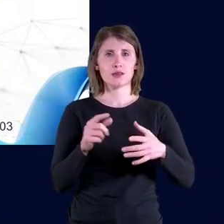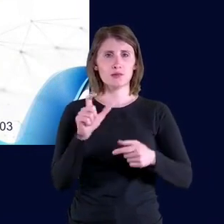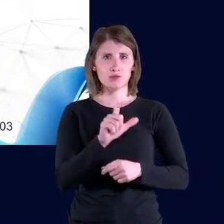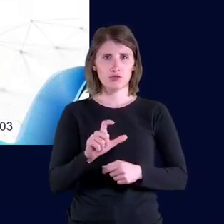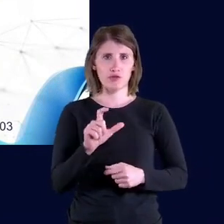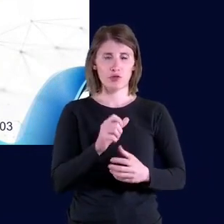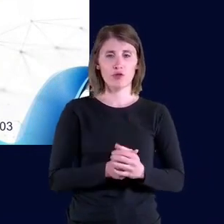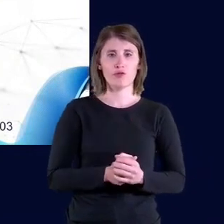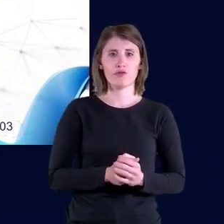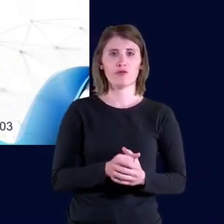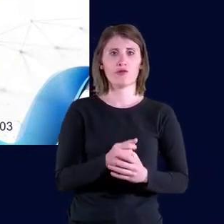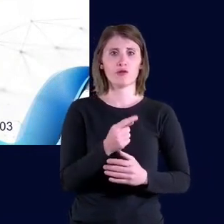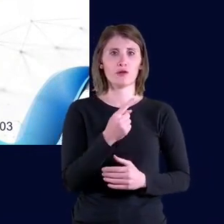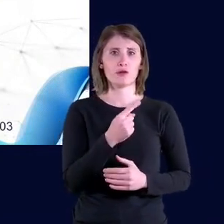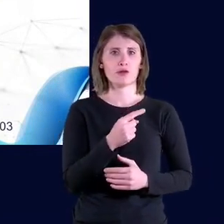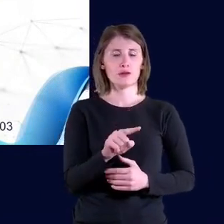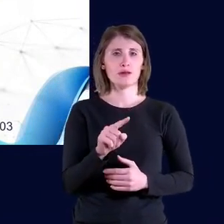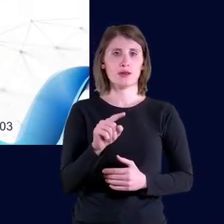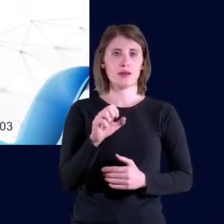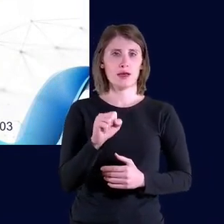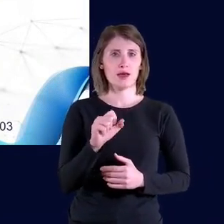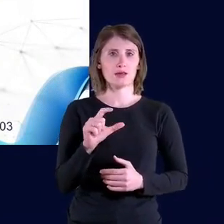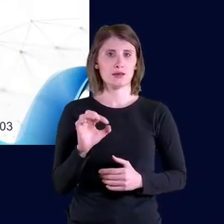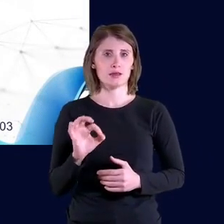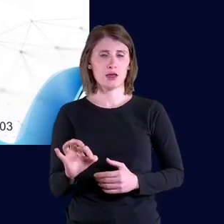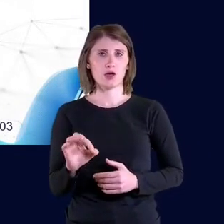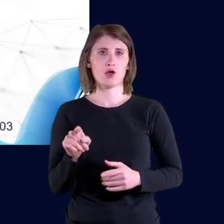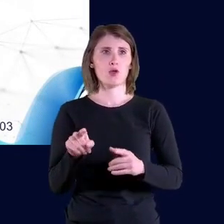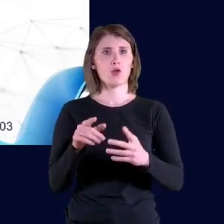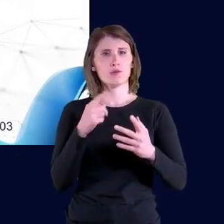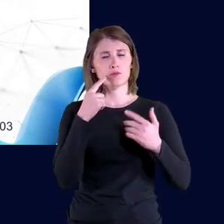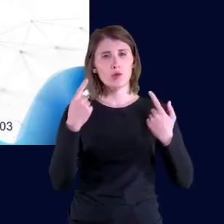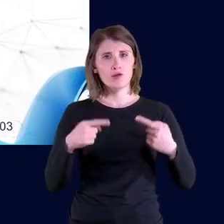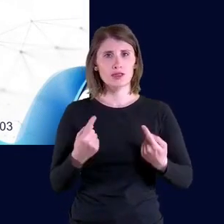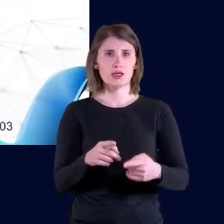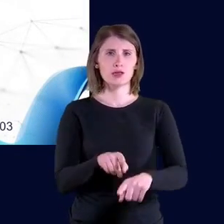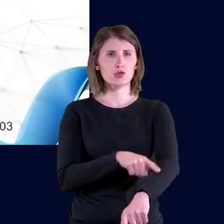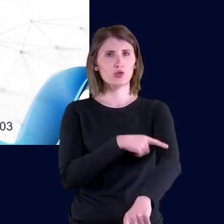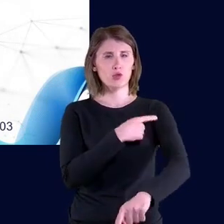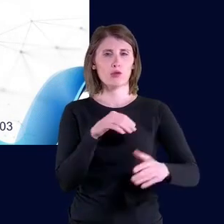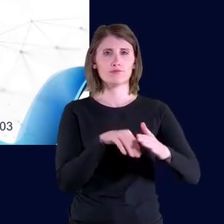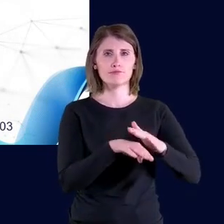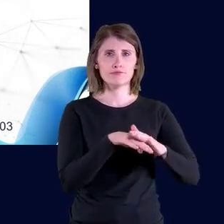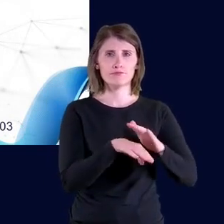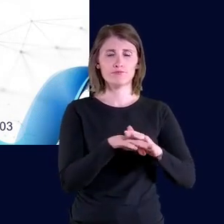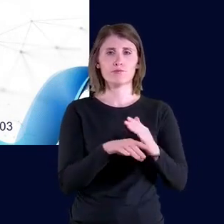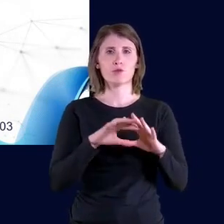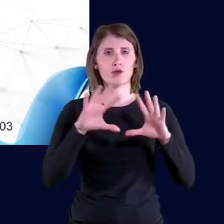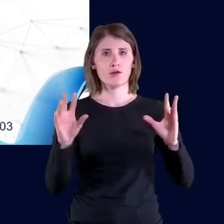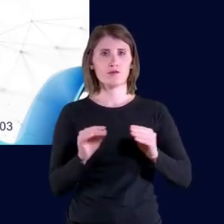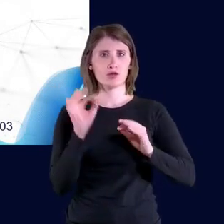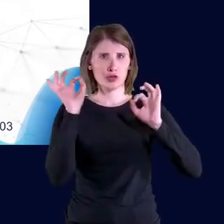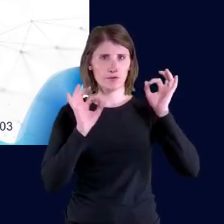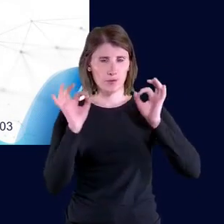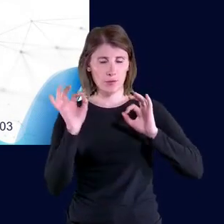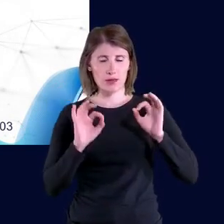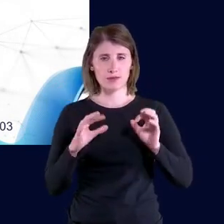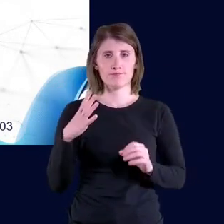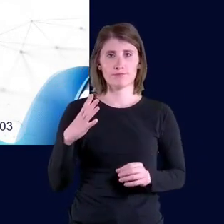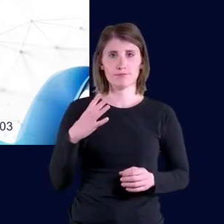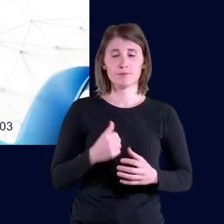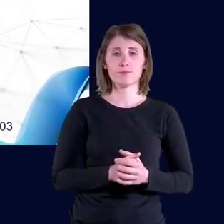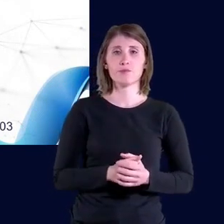system.do co odpowiedzialny za długoterminową archiwizację danych składowany w systemie